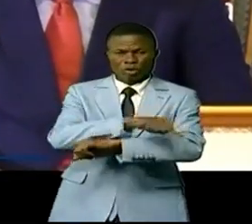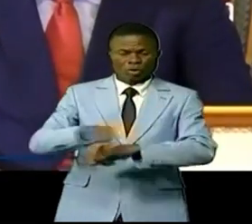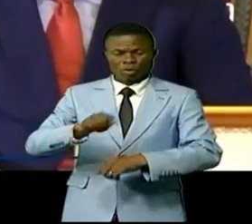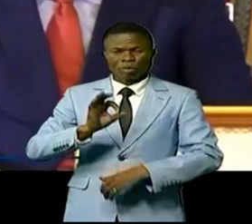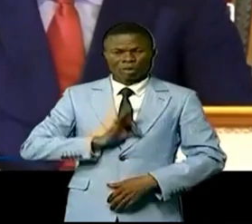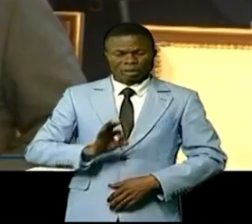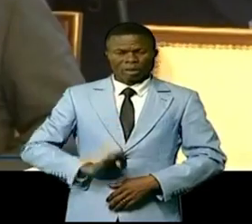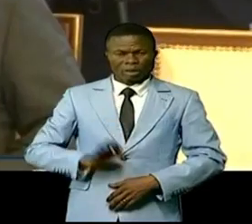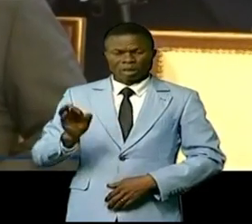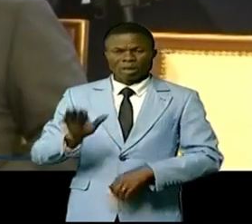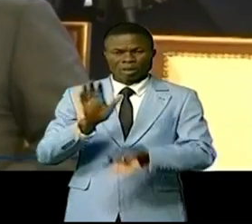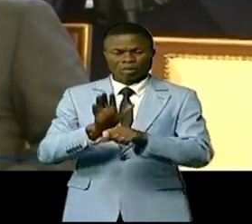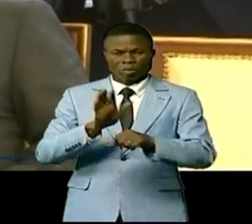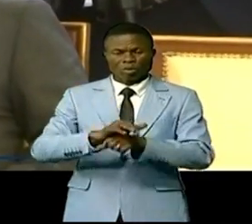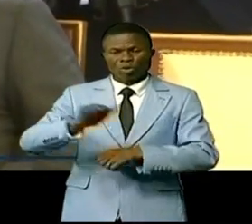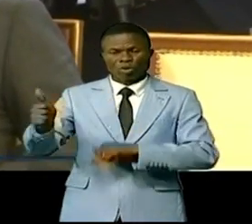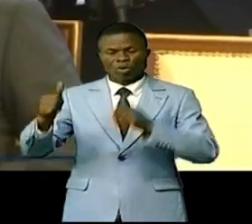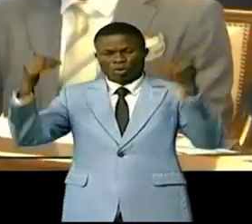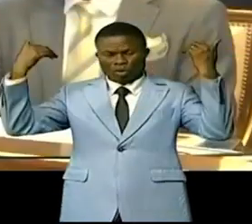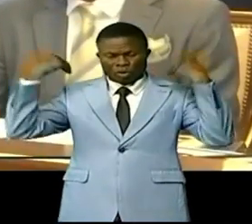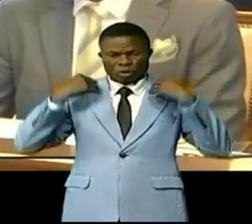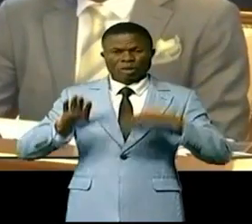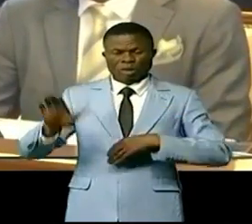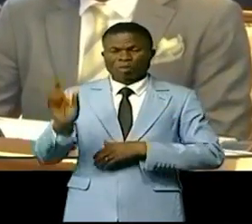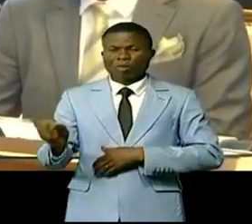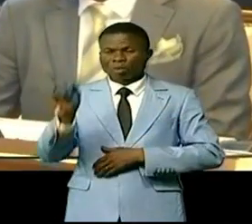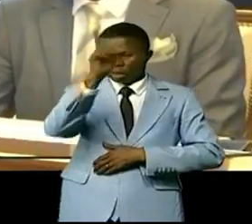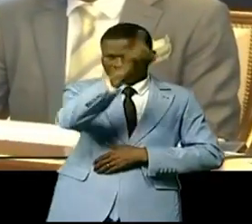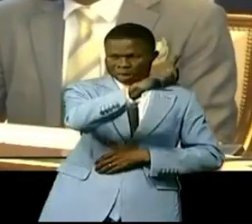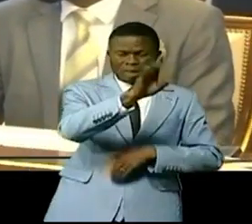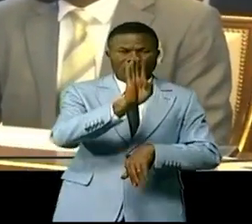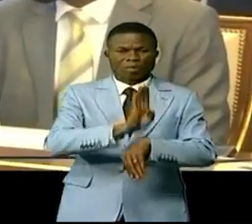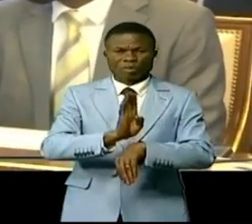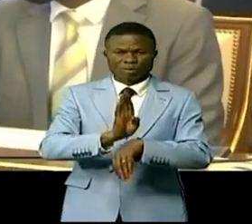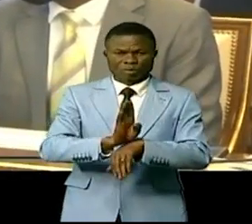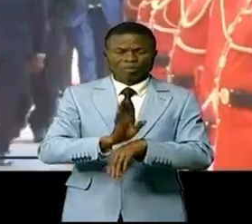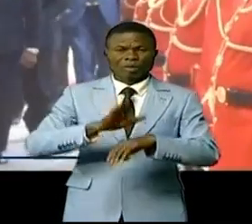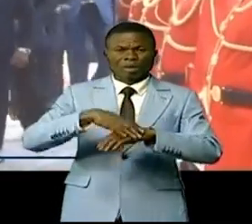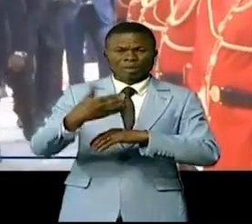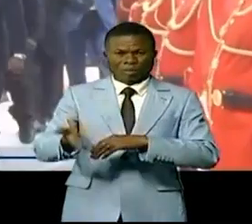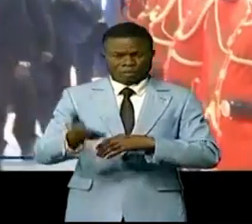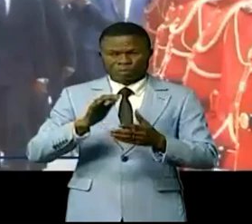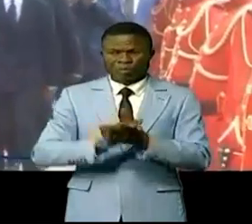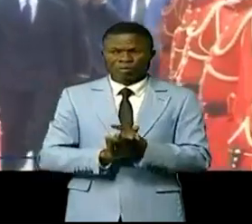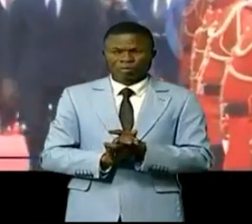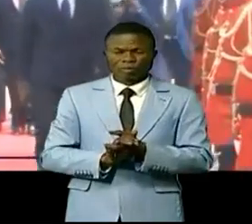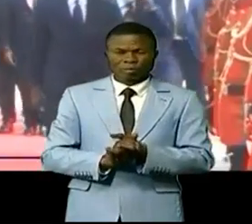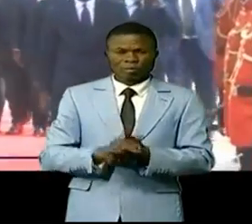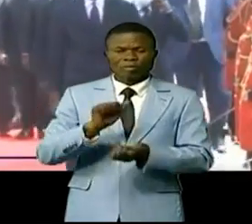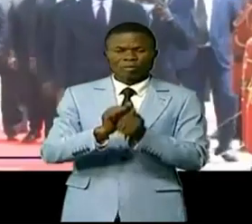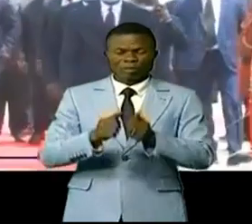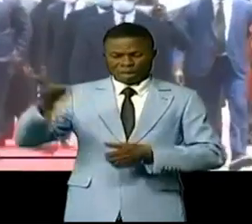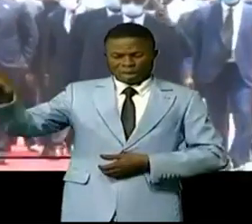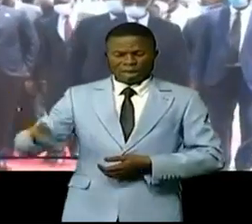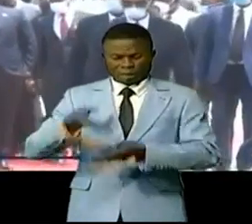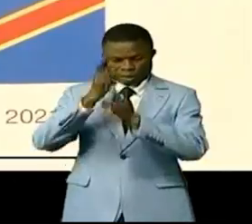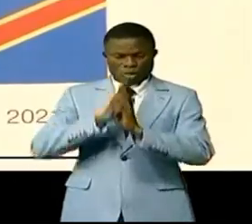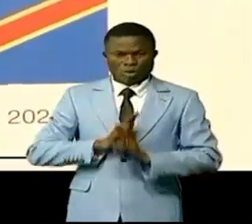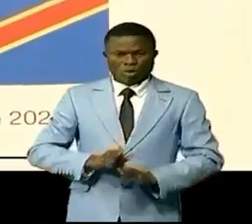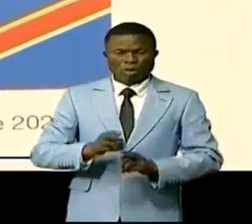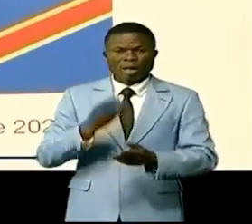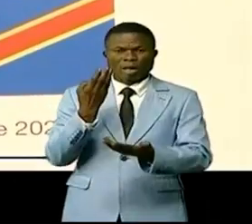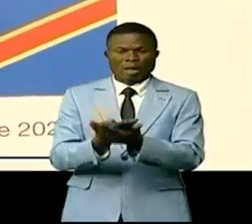République et différentes autres autorités du pays hôte. S'en est suivi la haie d'honneur. Du beach